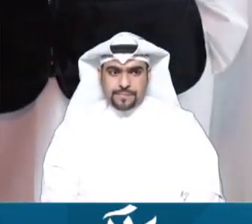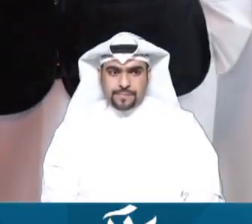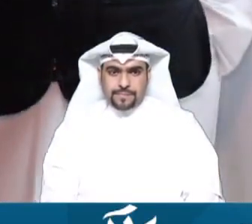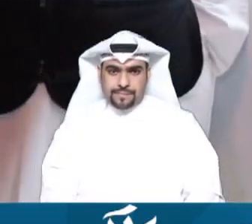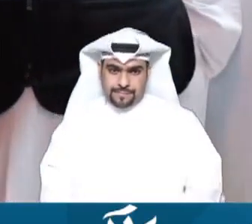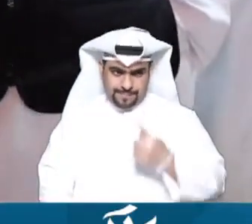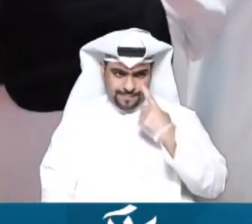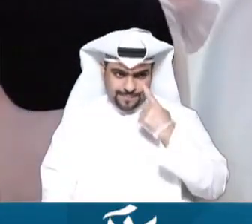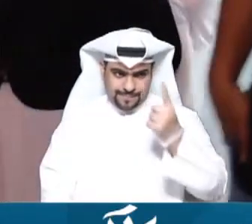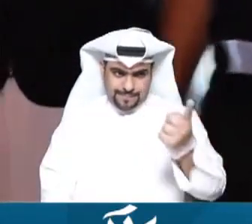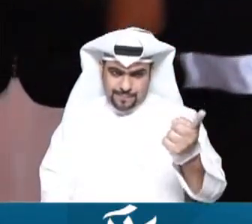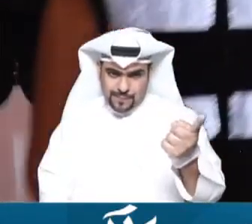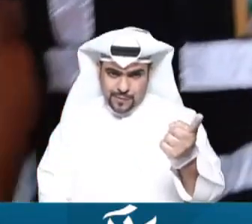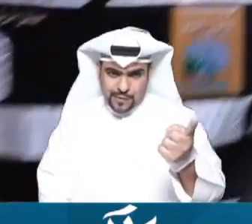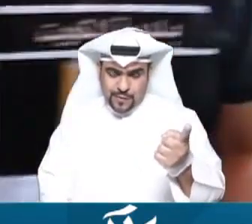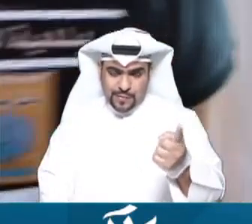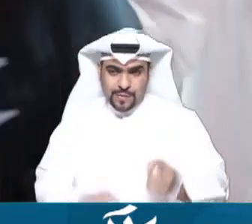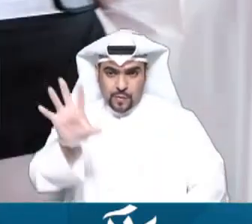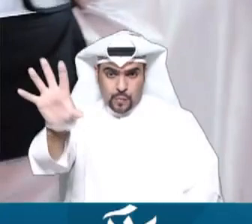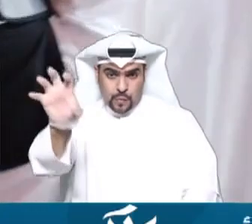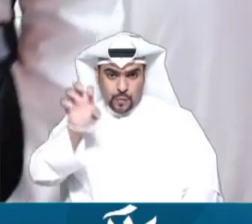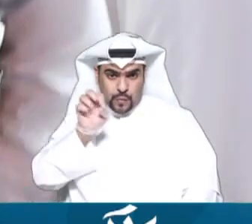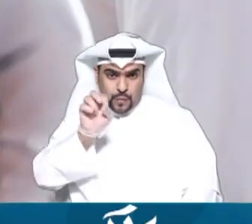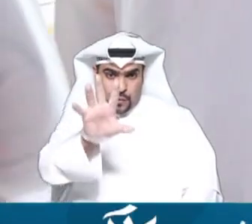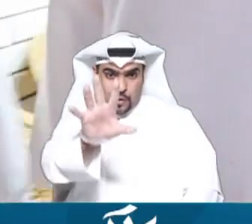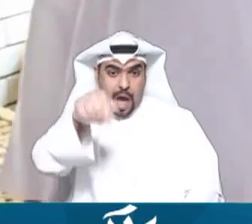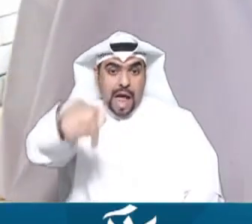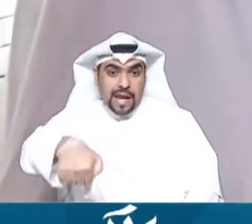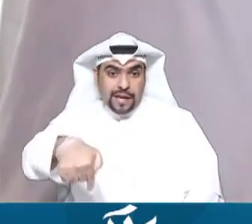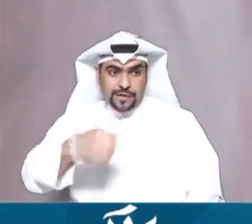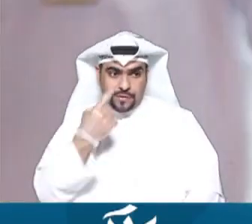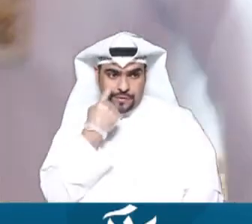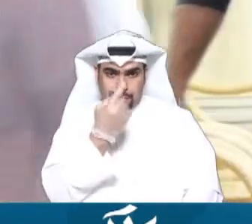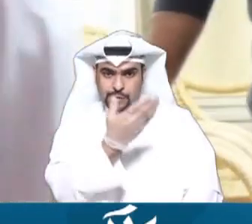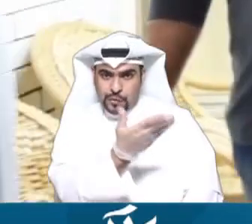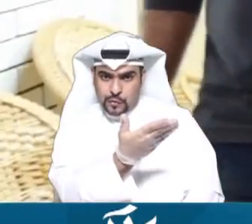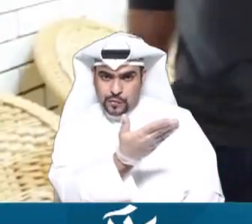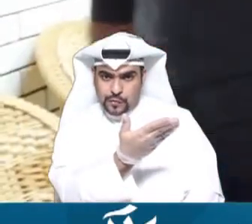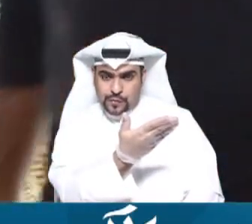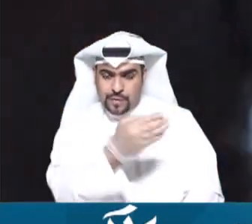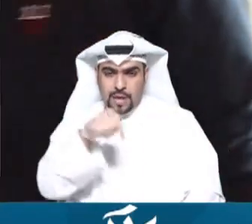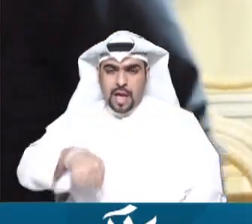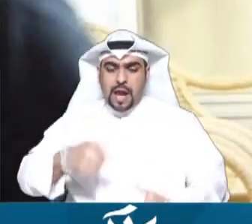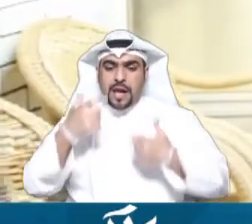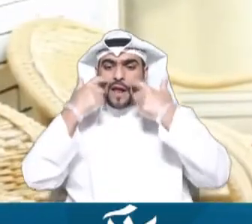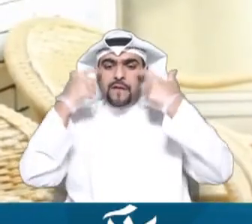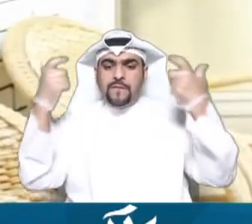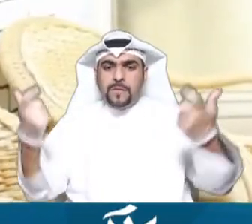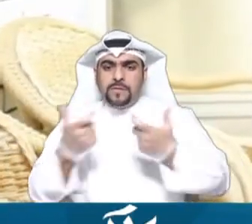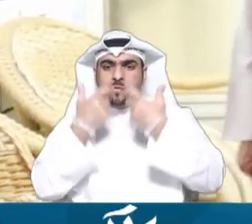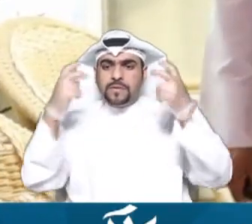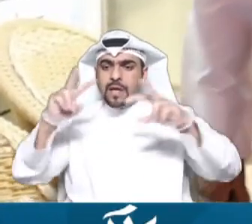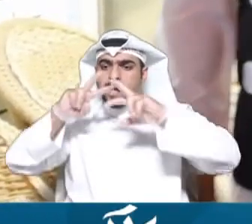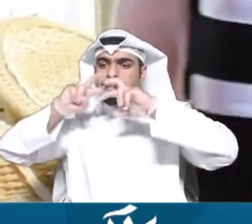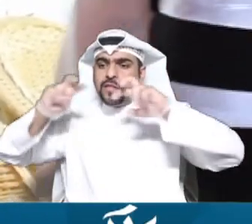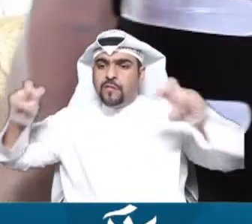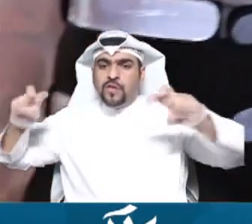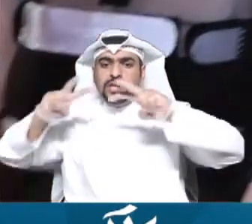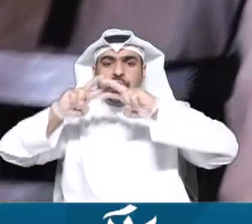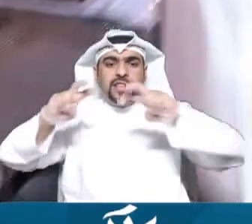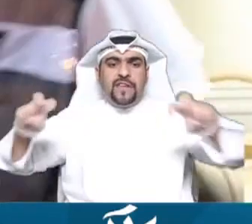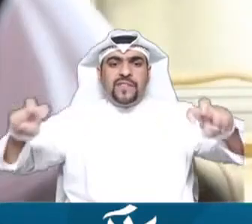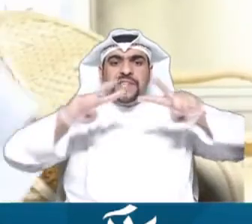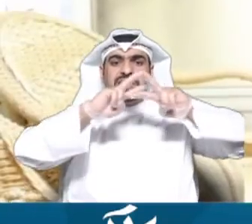خير ويا هلا مرحبا فيكم مشاهدينا الكرام في الفقرة الميدانية. اليوم حملة تفتيش على